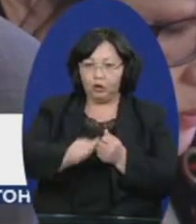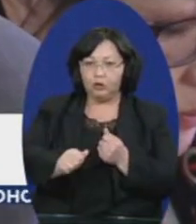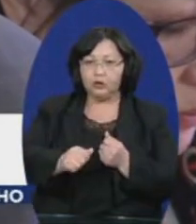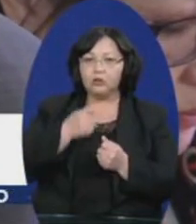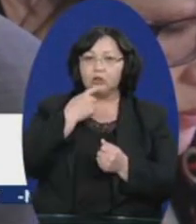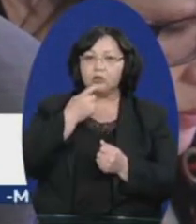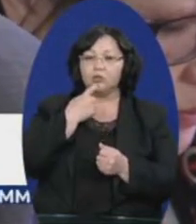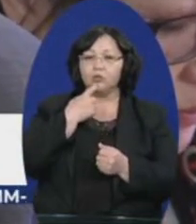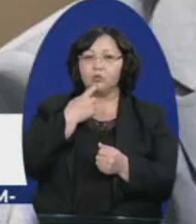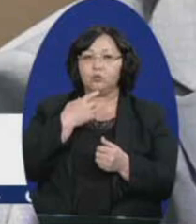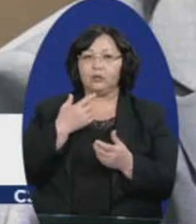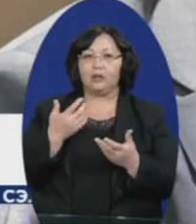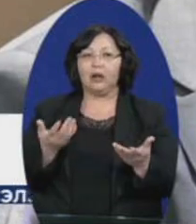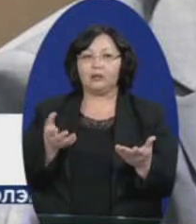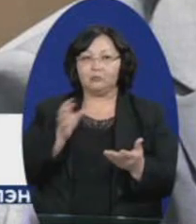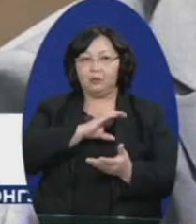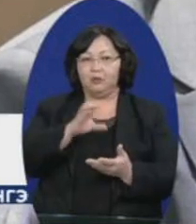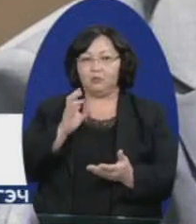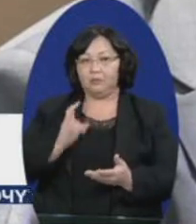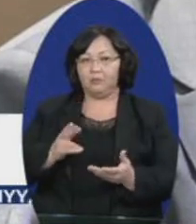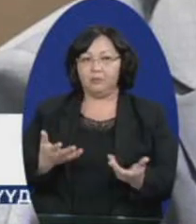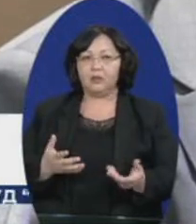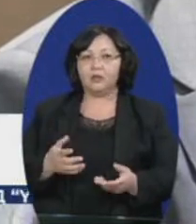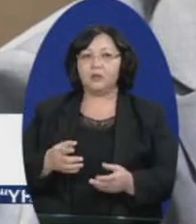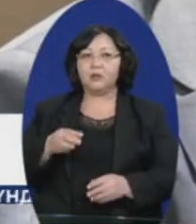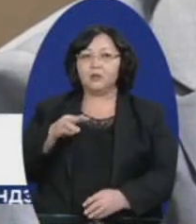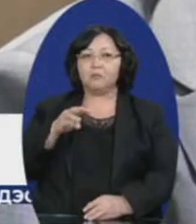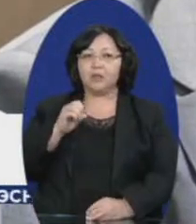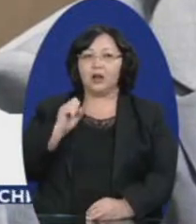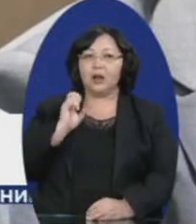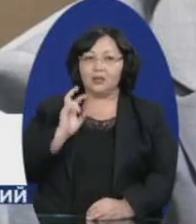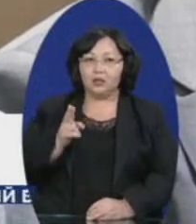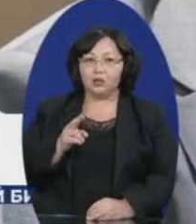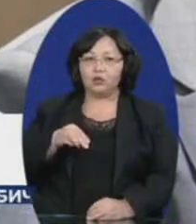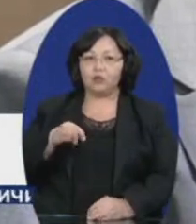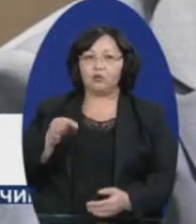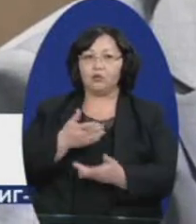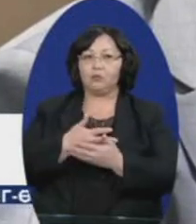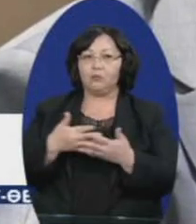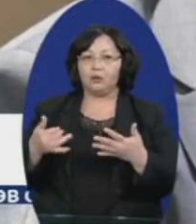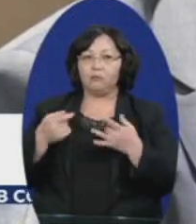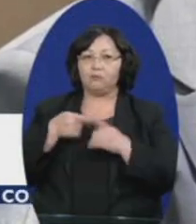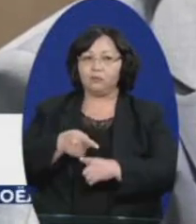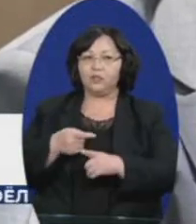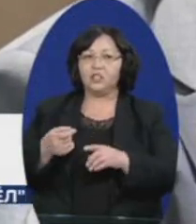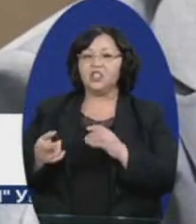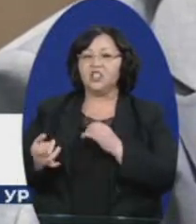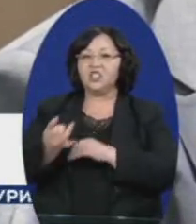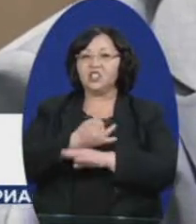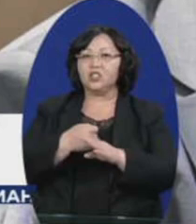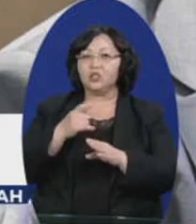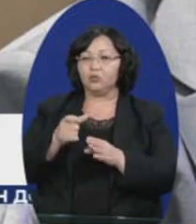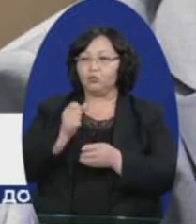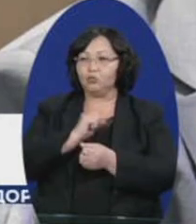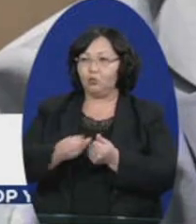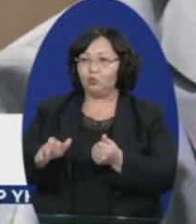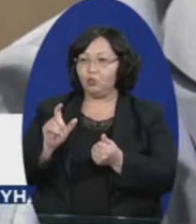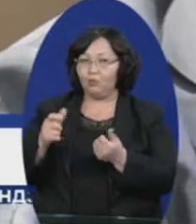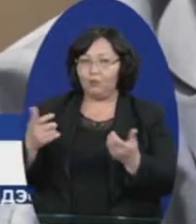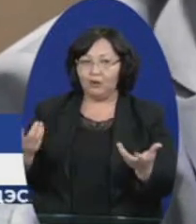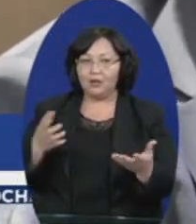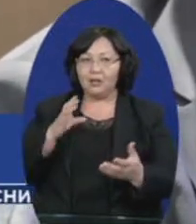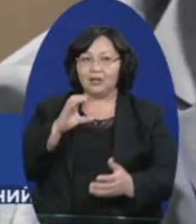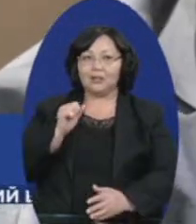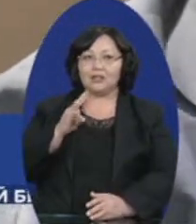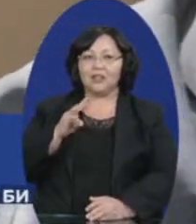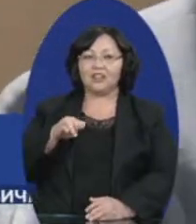шинтгэлтээр нь орж ирээд байдаг. Механик инженер, тоног төхөөрөмж инженер гэхэд энэ жил одоо төгсөгч байх чинь. Сантехник инженер гэхэд суралцагч